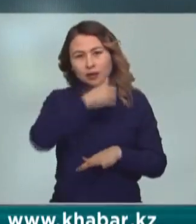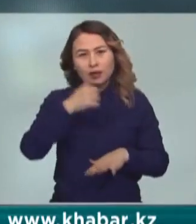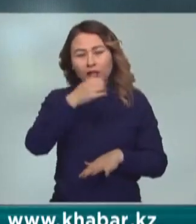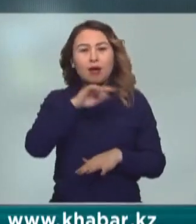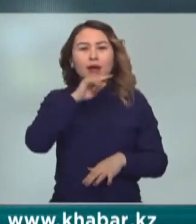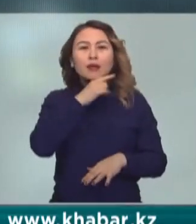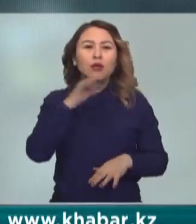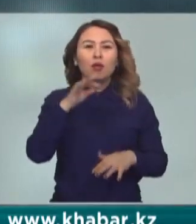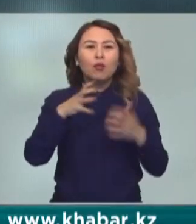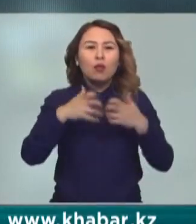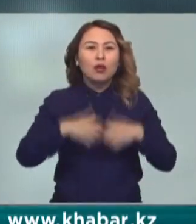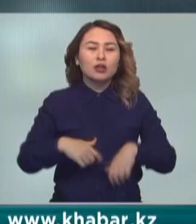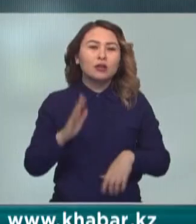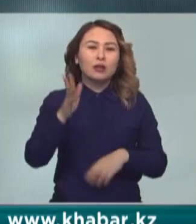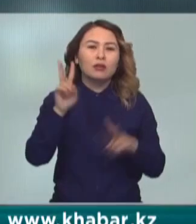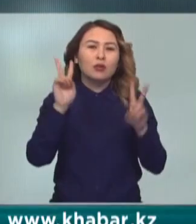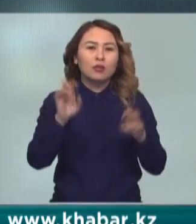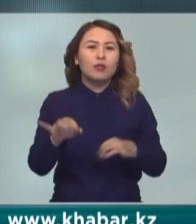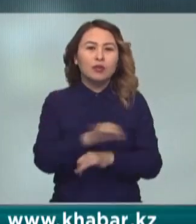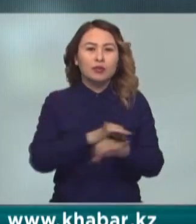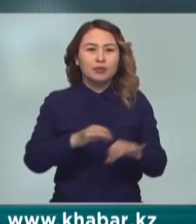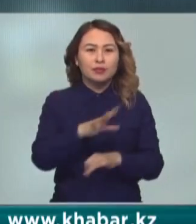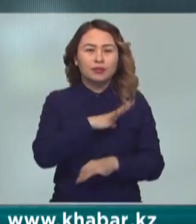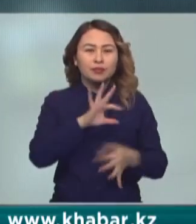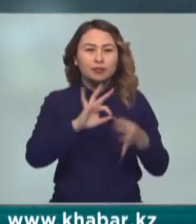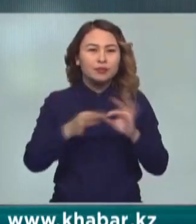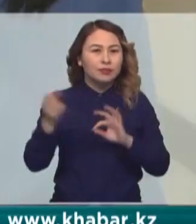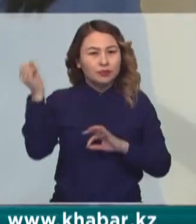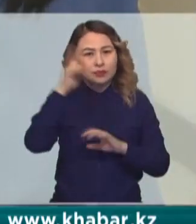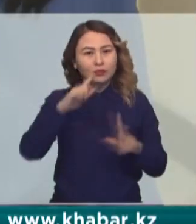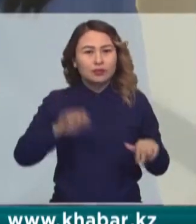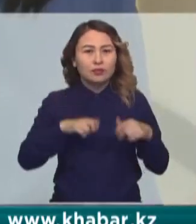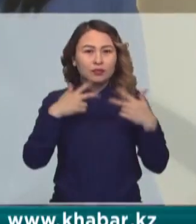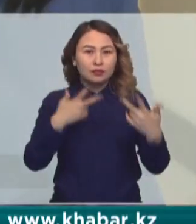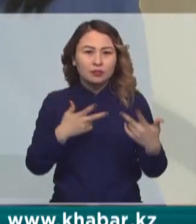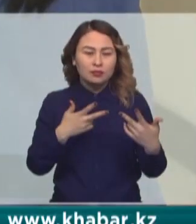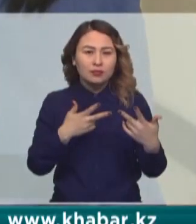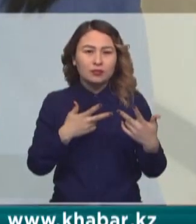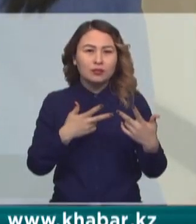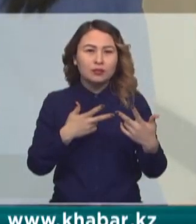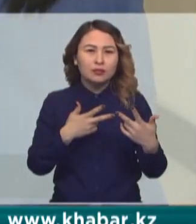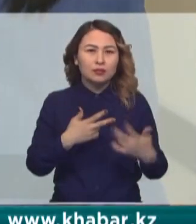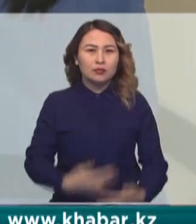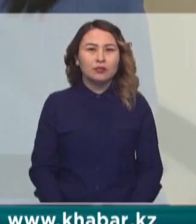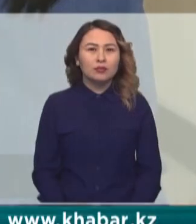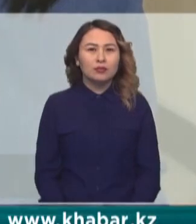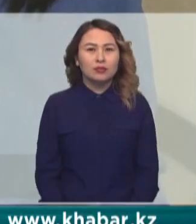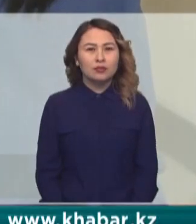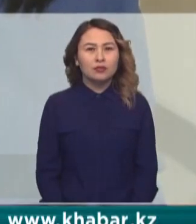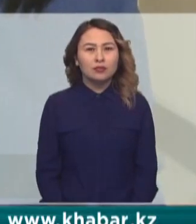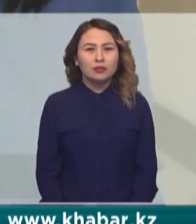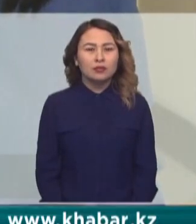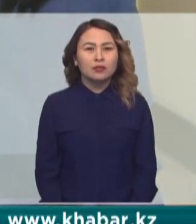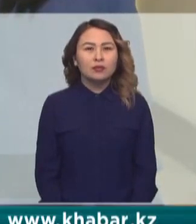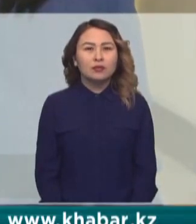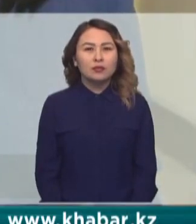жаһандық экономиканың цифрлық болашағы тақырыбын өзегеткен. Қазір әріптесім Гүлжан Көленқызы форум барысы туралы тікелей эфирде